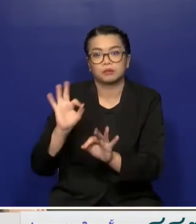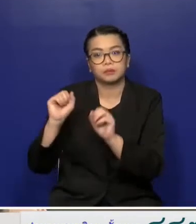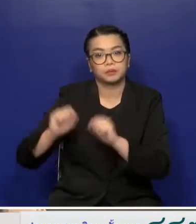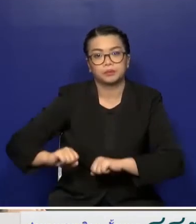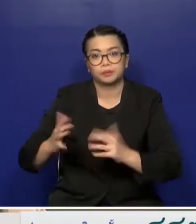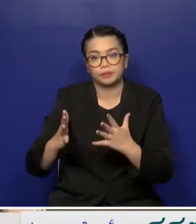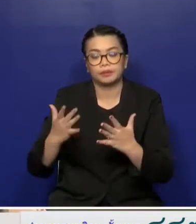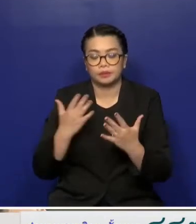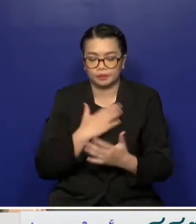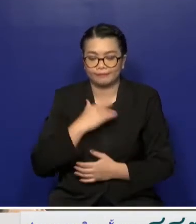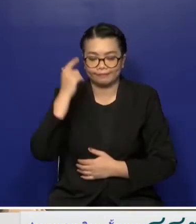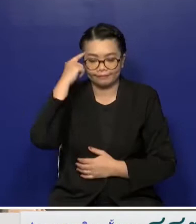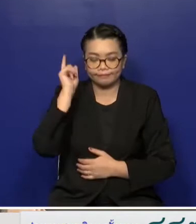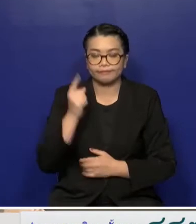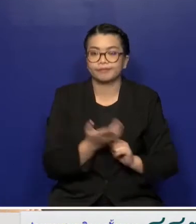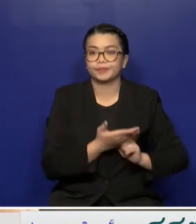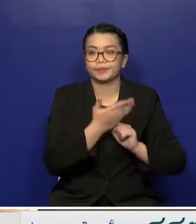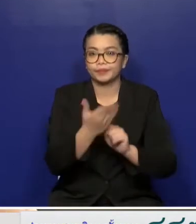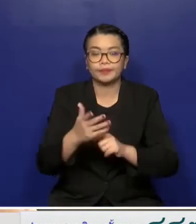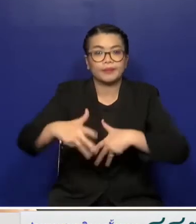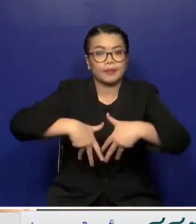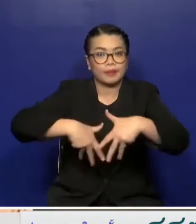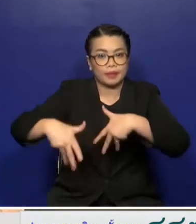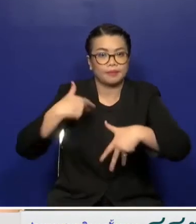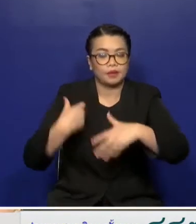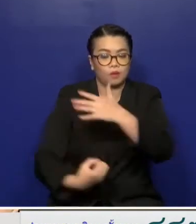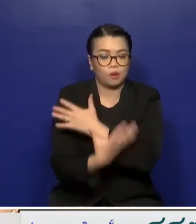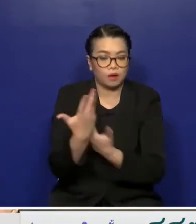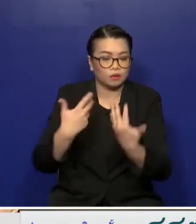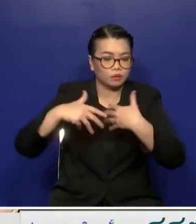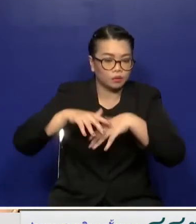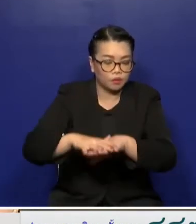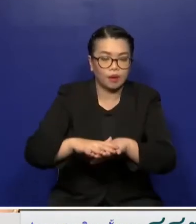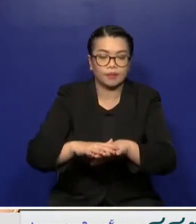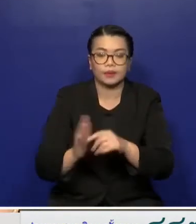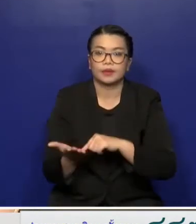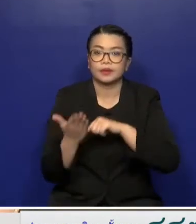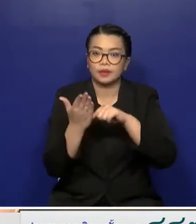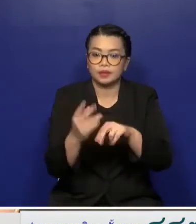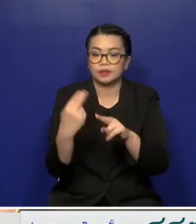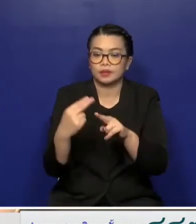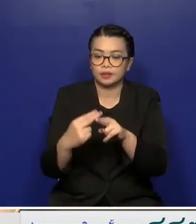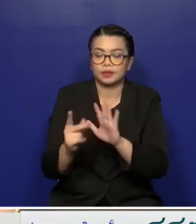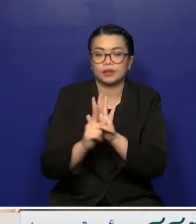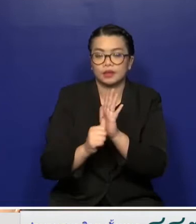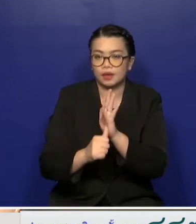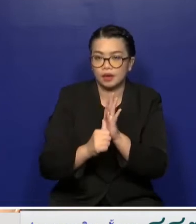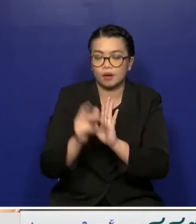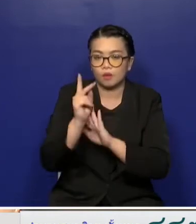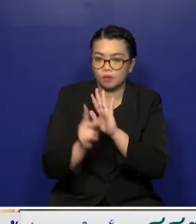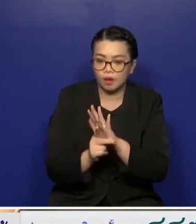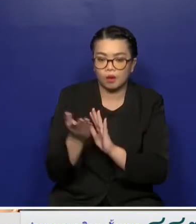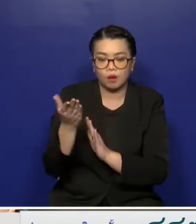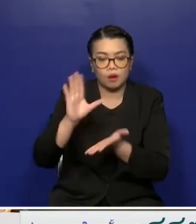ดำเนินการให้มีการประชาชนมีส่วนร่วมตามหลักธรรมาภิบาลก็คือเสนอชื่อข้อบัญญัติก็ดี